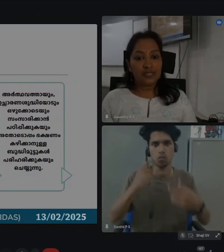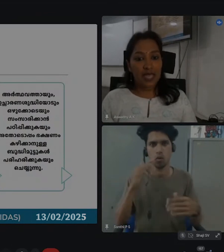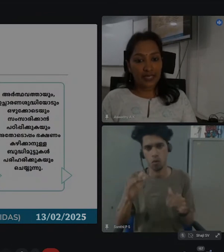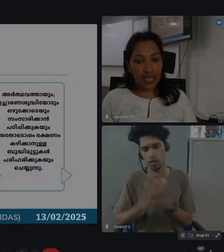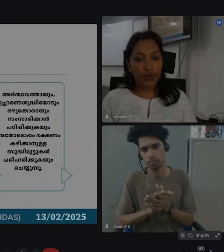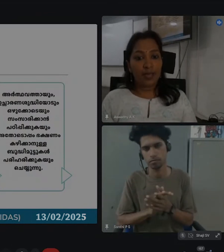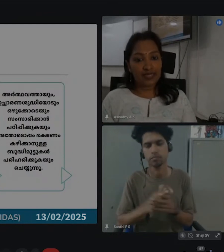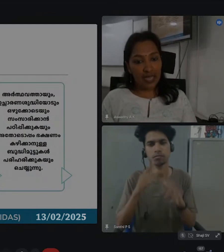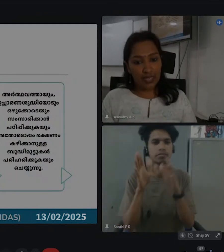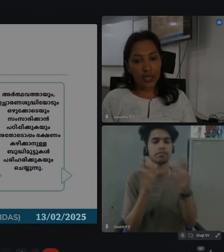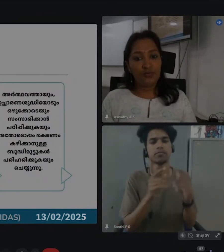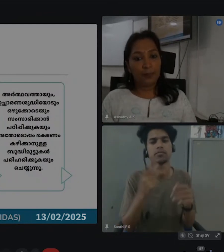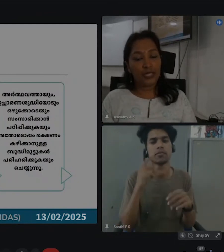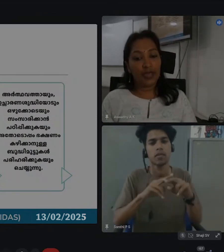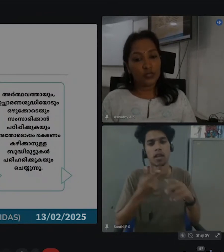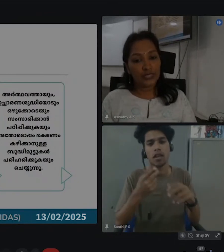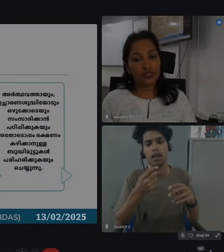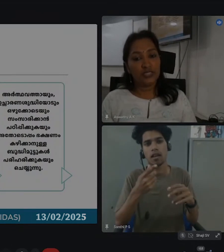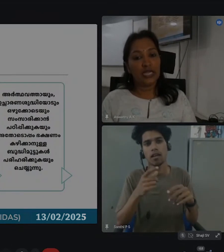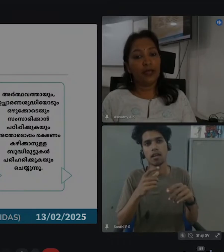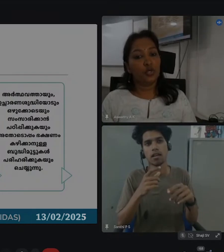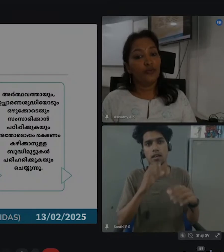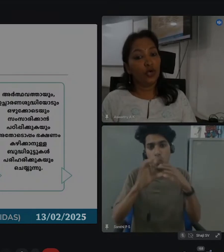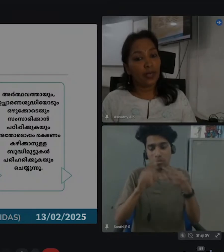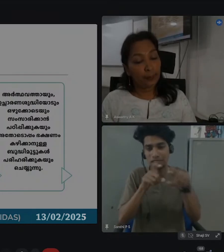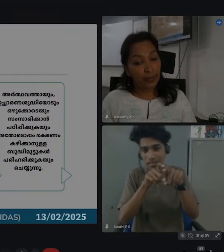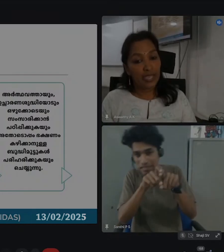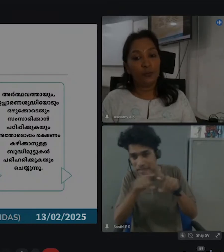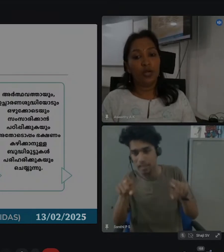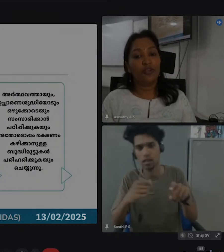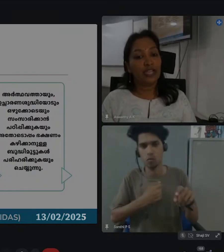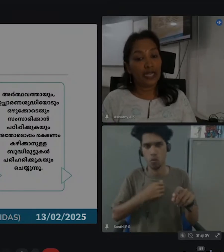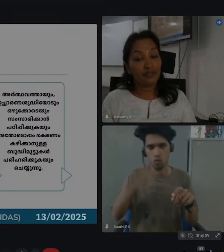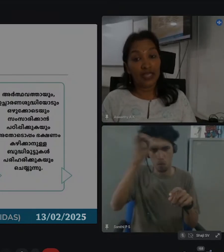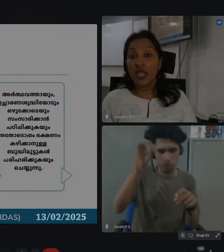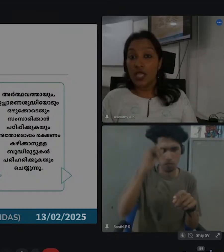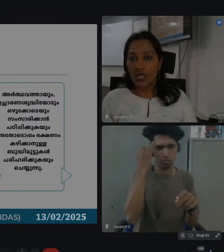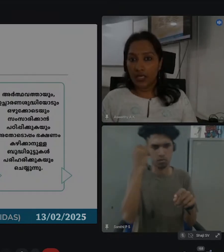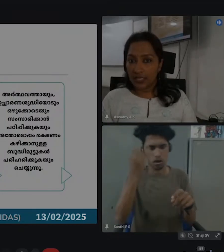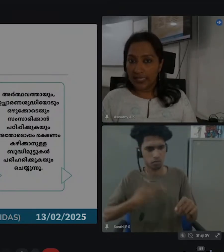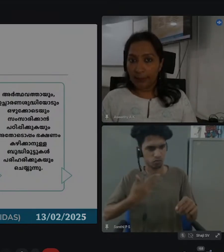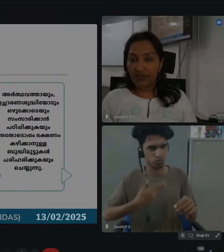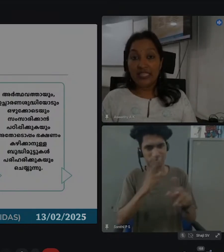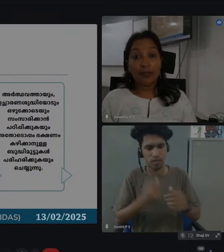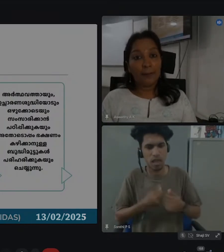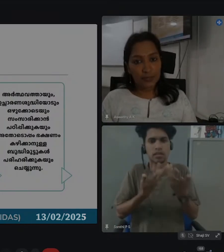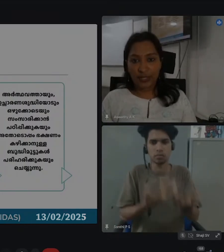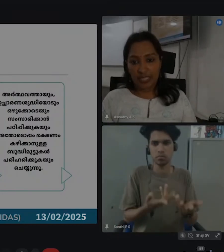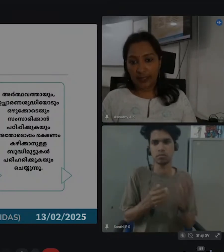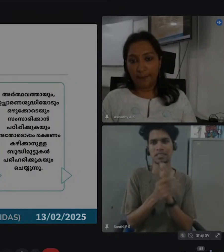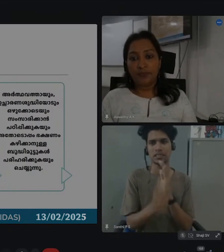വ്യക്തമായി സംസാരിക്കാനും മനസ്സിലാക്കാനും ഫലപ്രദമായി സ്വന്തം ചിന്തകളെ മറ്റുള്ളവരോട് പ്രകടിപ്പിക്കാനുമുള്ള അവരുടെ കഴിവിനെ ഈ തെറപ്പി വഴി